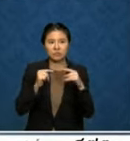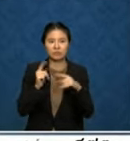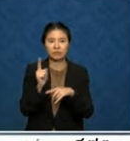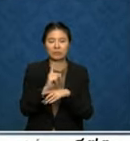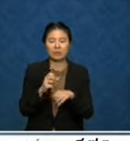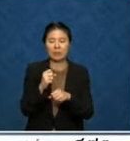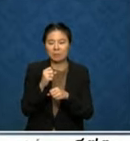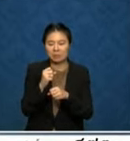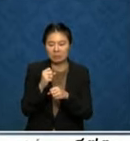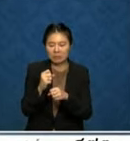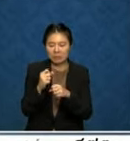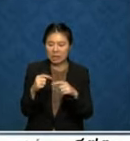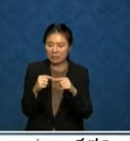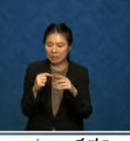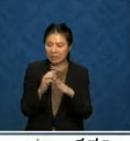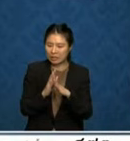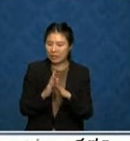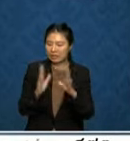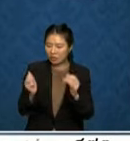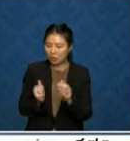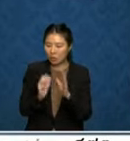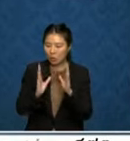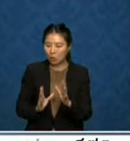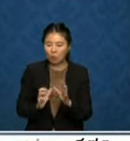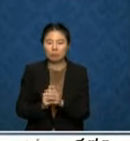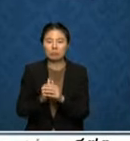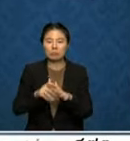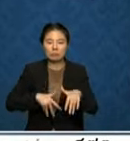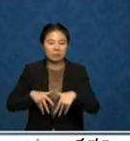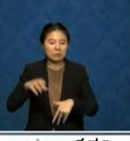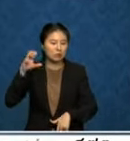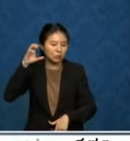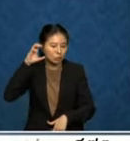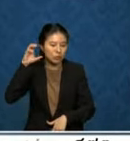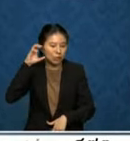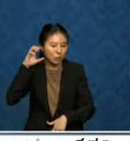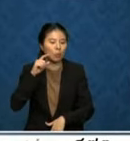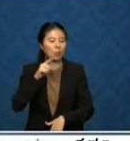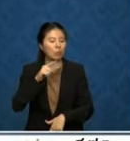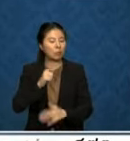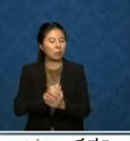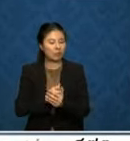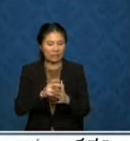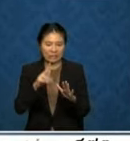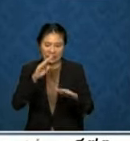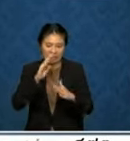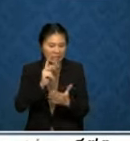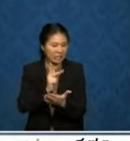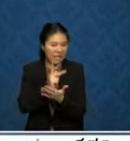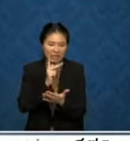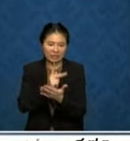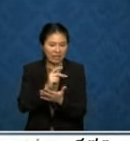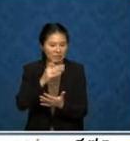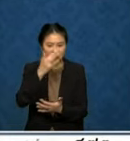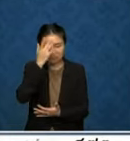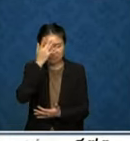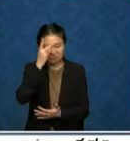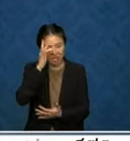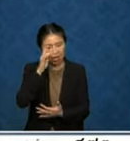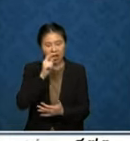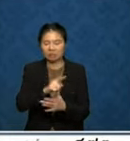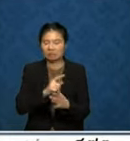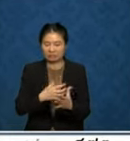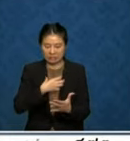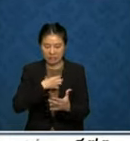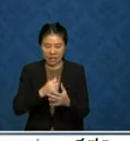ามบางอย่างเป็นขบวนการเพื่อให้กลุ่มคนเหล่านี้เนี่ยออกมาสร้างความน่าเชื่อถือซึ่งจริงๆแล้วเราก็รู้กันดีค่ะว่าถ้าเรา